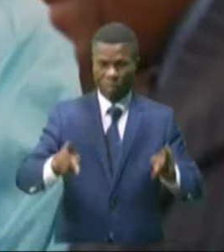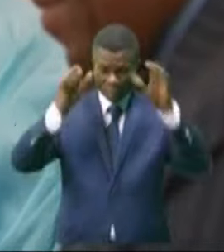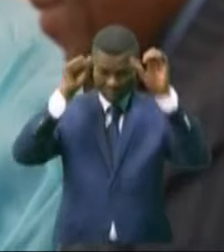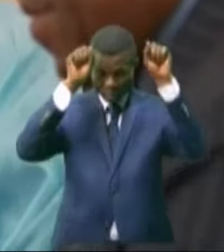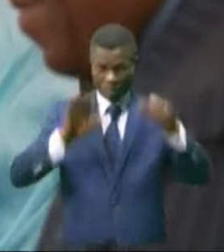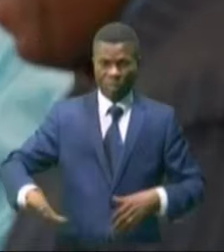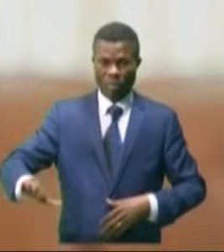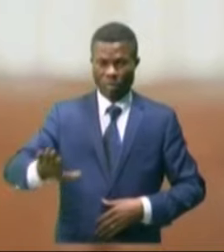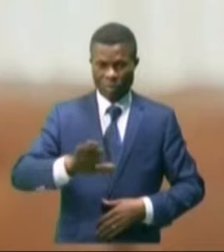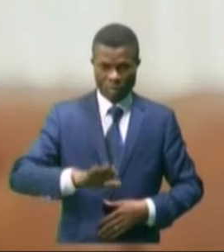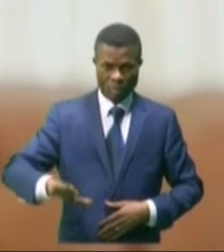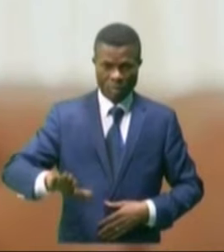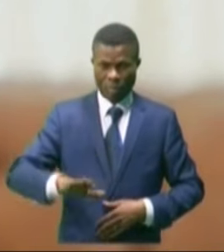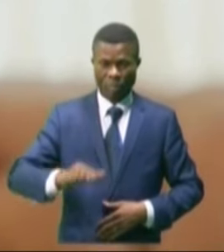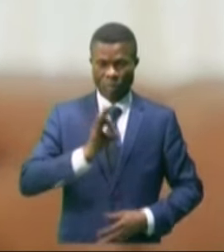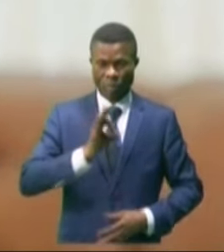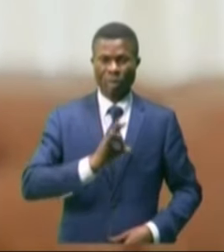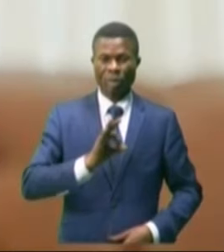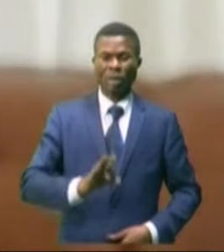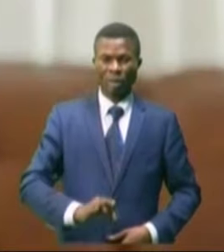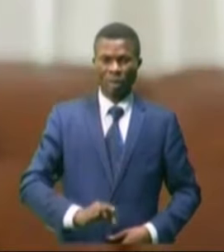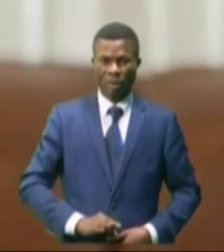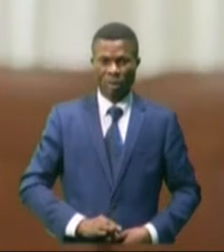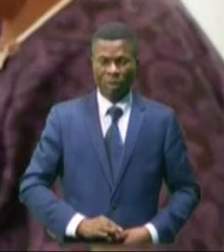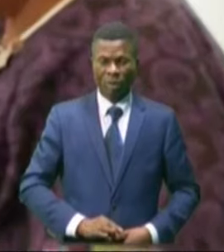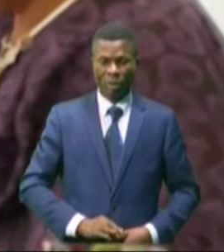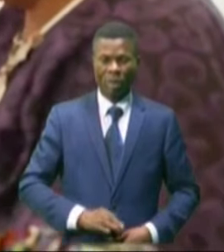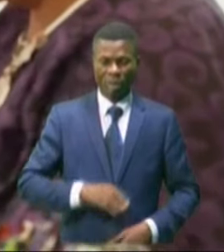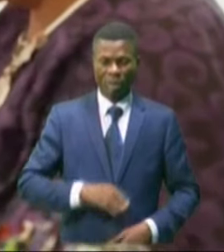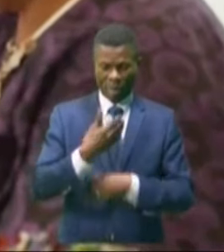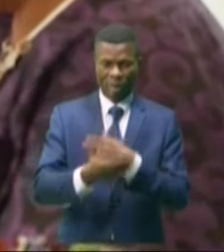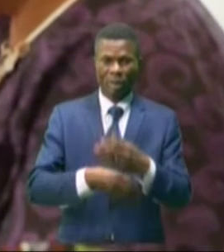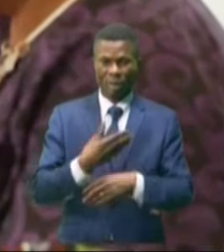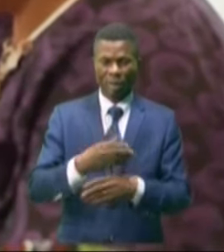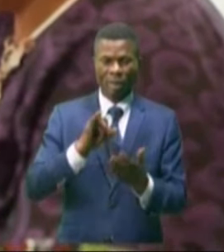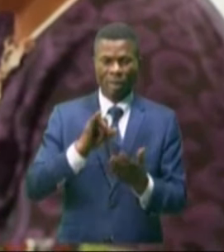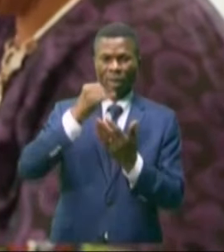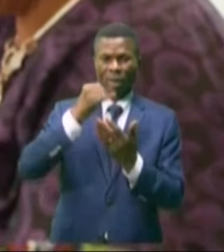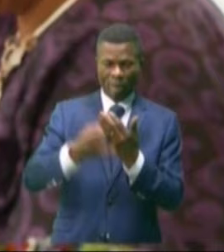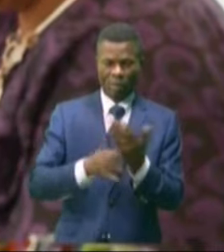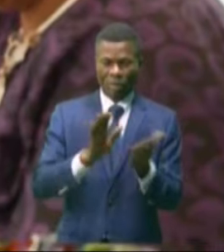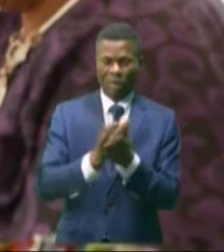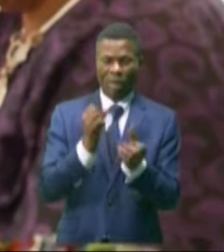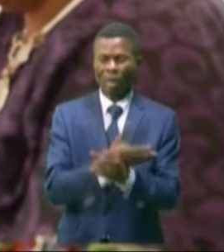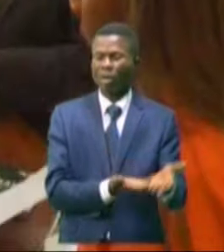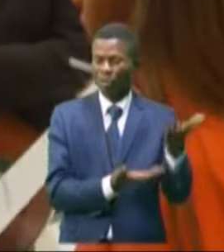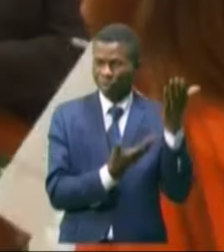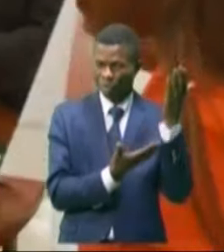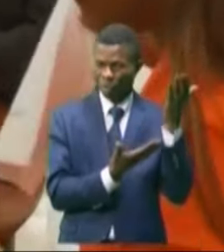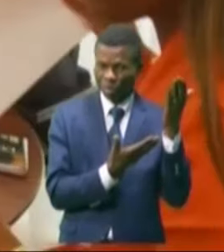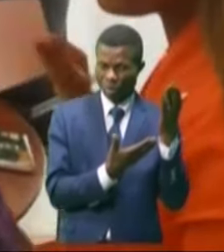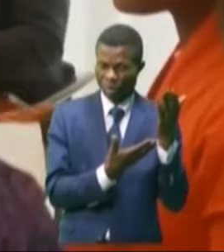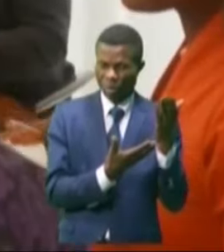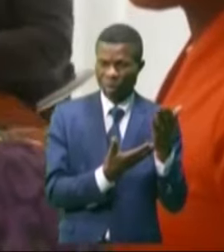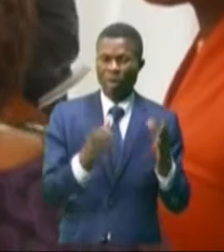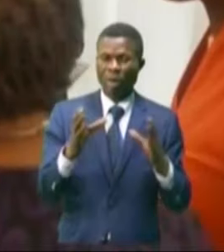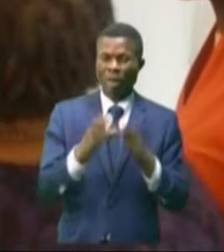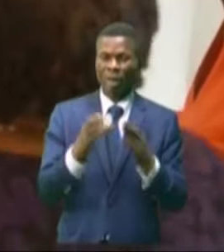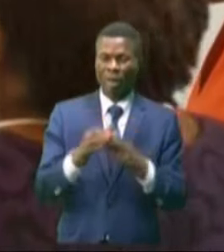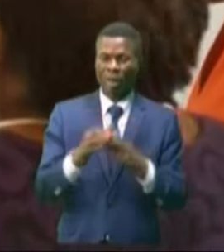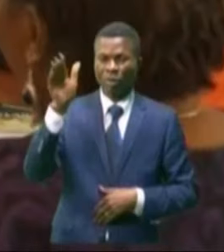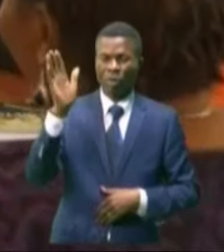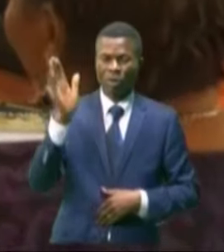République, Félix-Antoine Tshisekedi Tshilombo, de réaliser ses projets les plus importants, il en discute avec le directeur